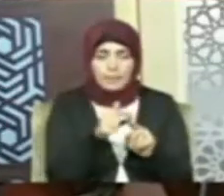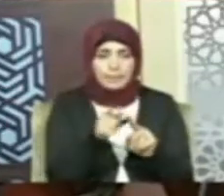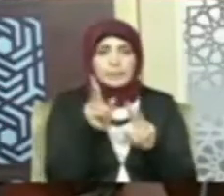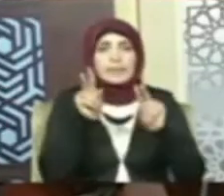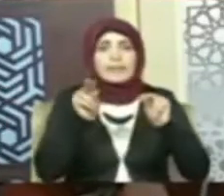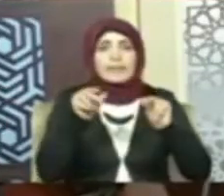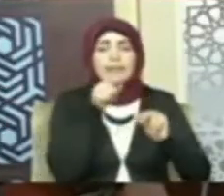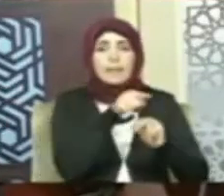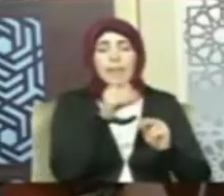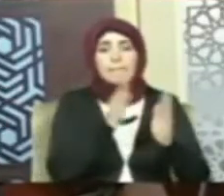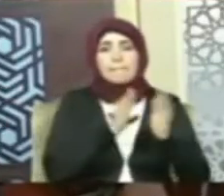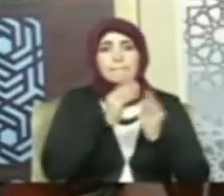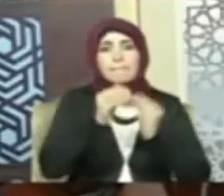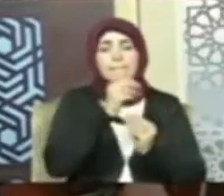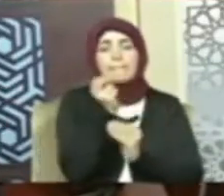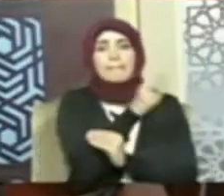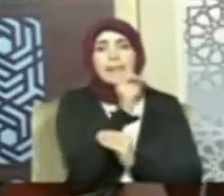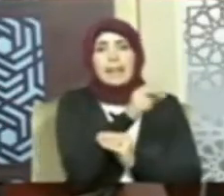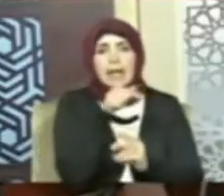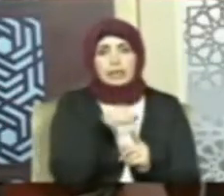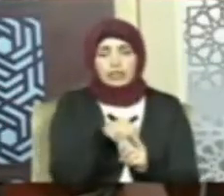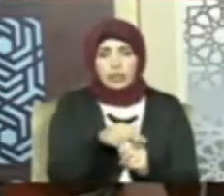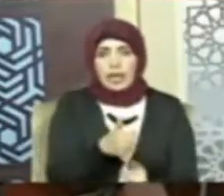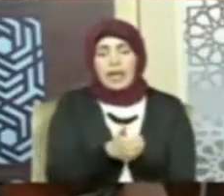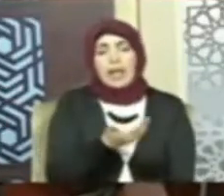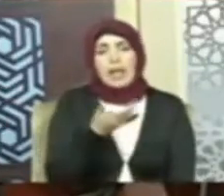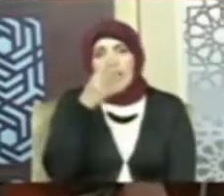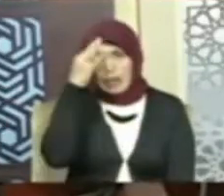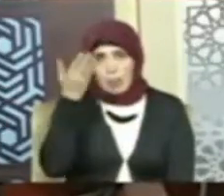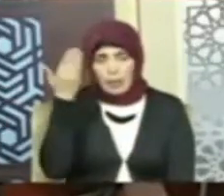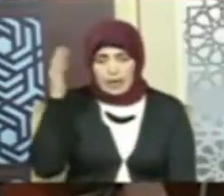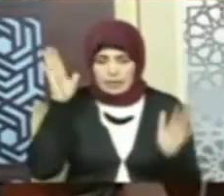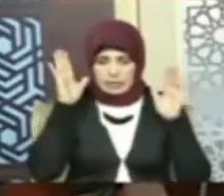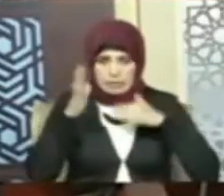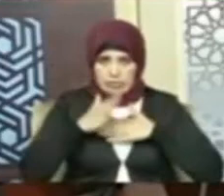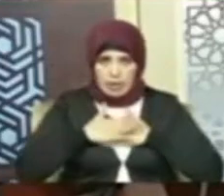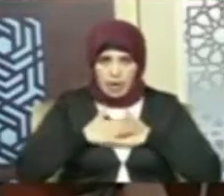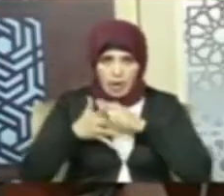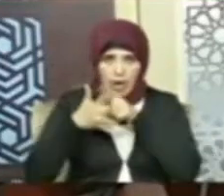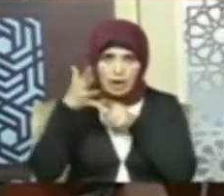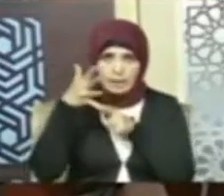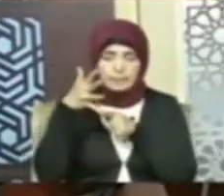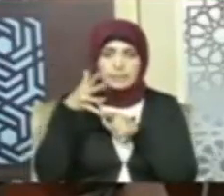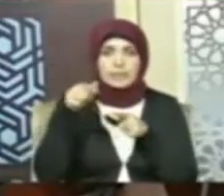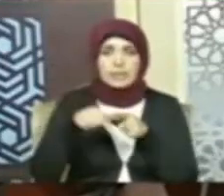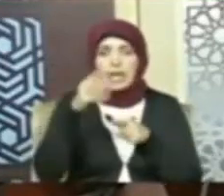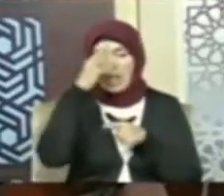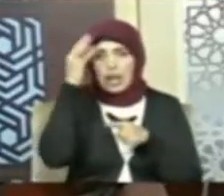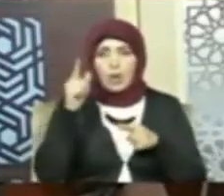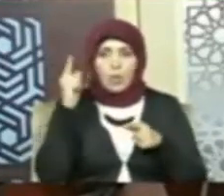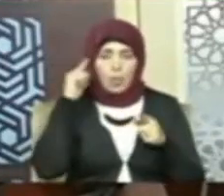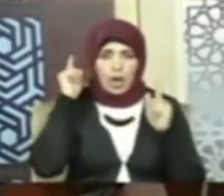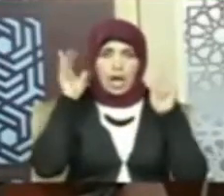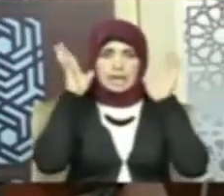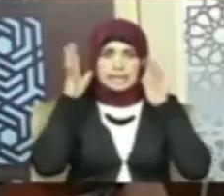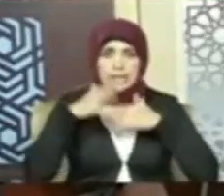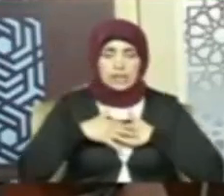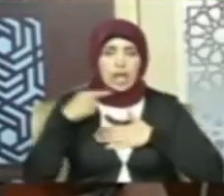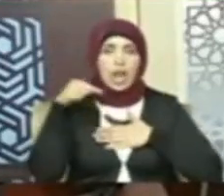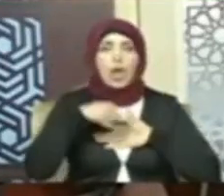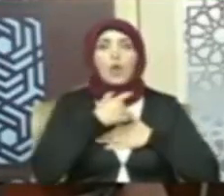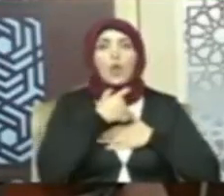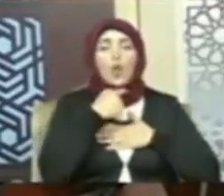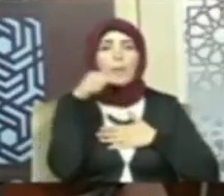الحج فإذا كان بعد الصلاة يقول رب العزة فإذا قضيت الصلاة فانتشروا في